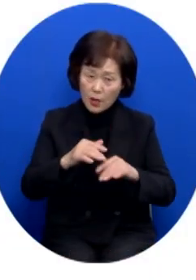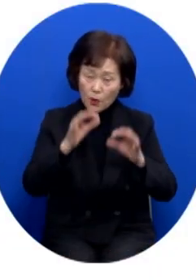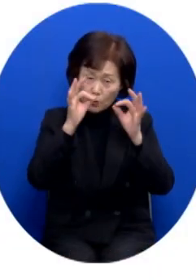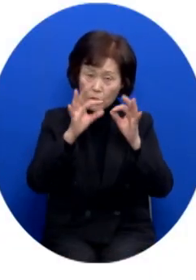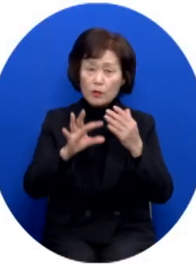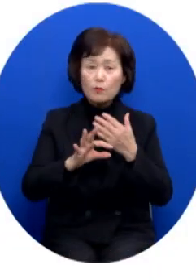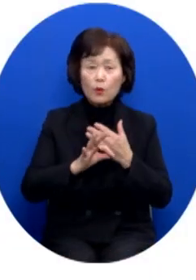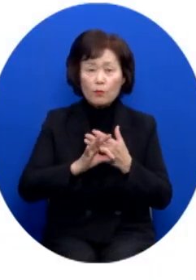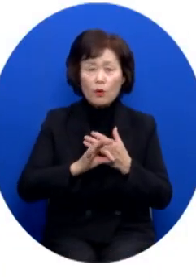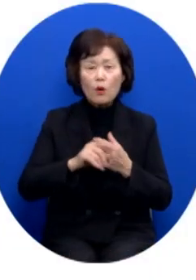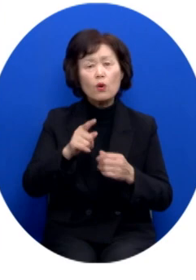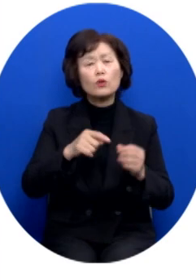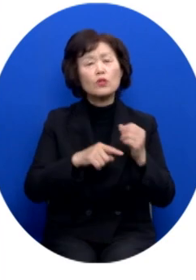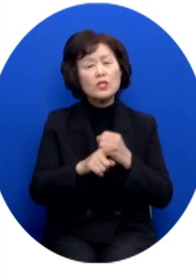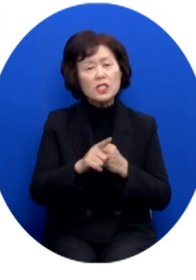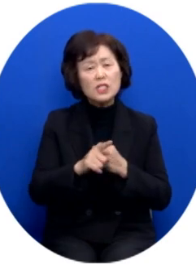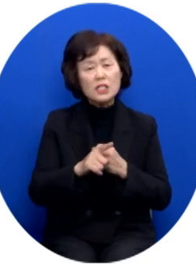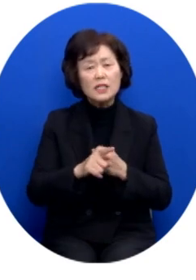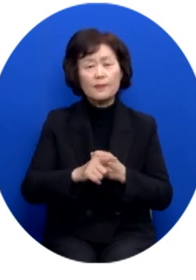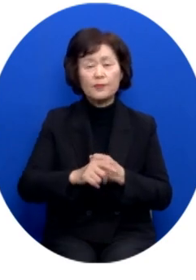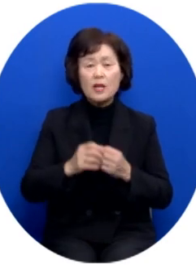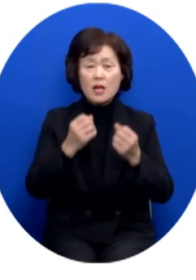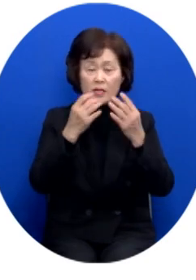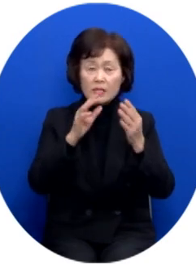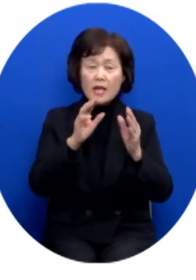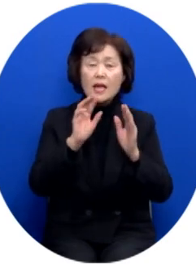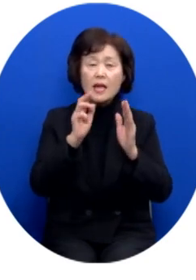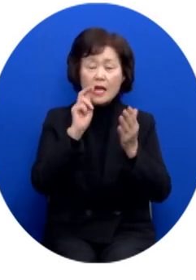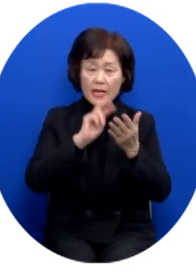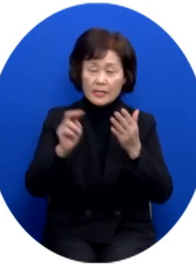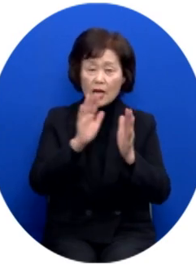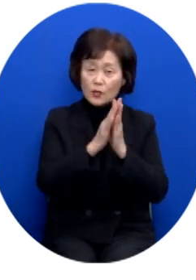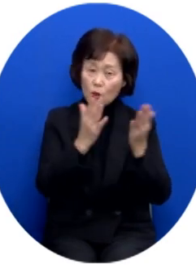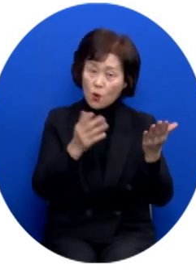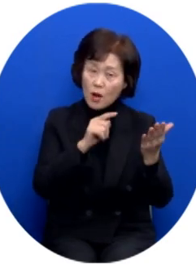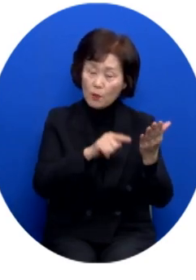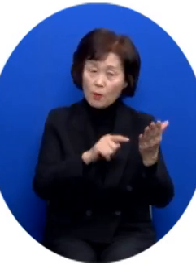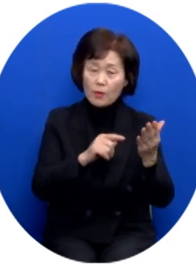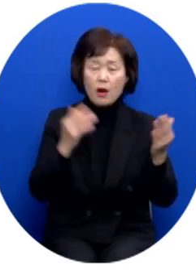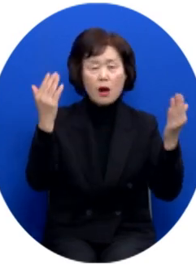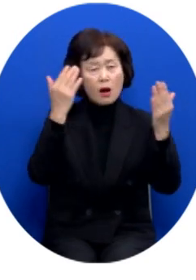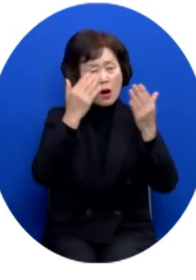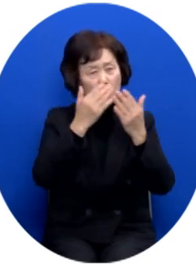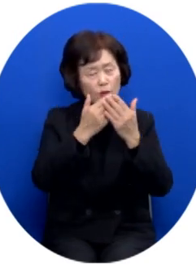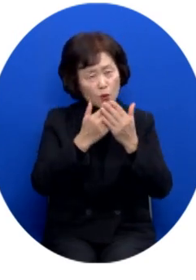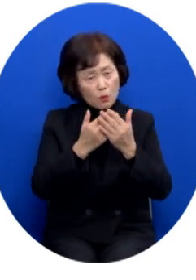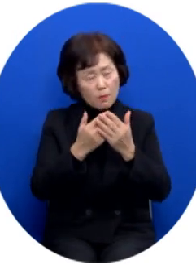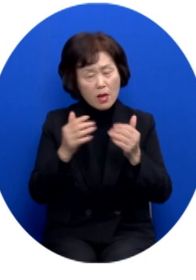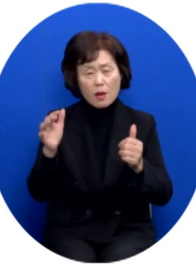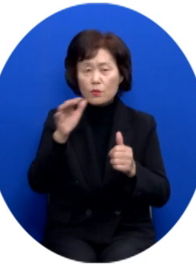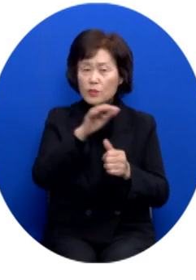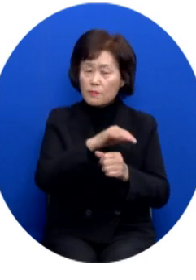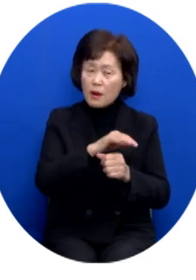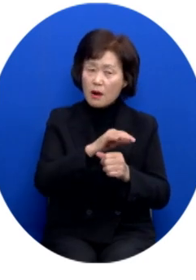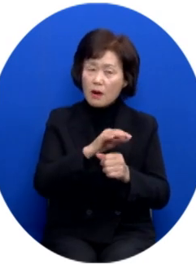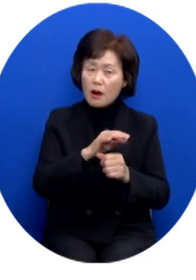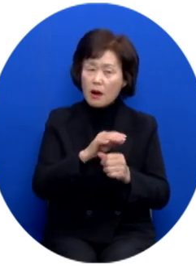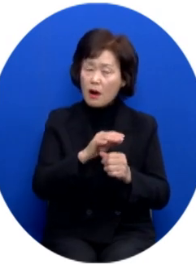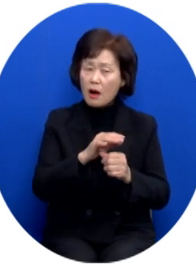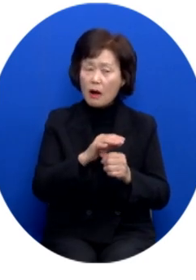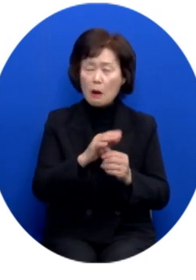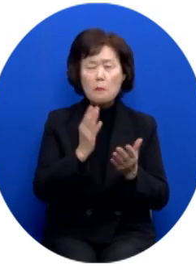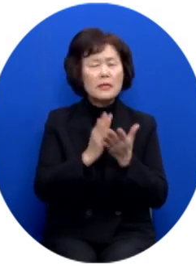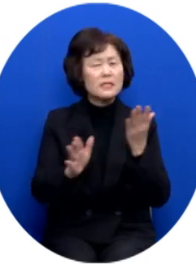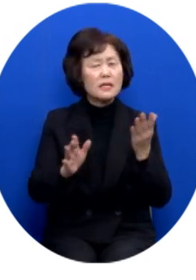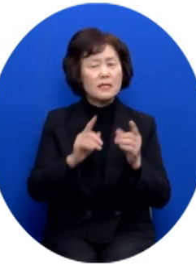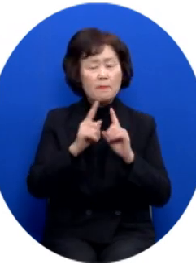bright 뜻이 새 찬송가 가사인 어둠의 묻힌 밤과는 거리가 멀다 이런 취지였고요. 네. 이